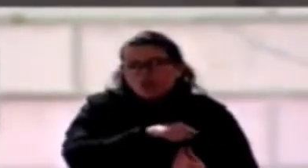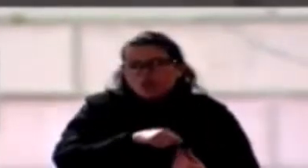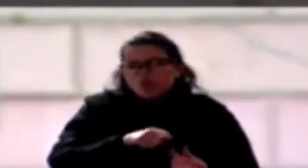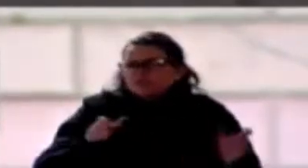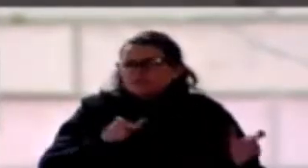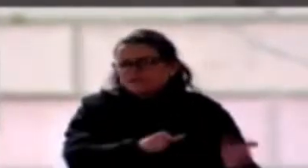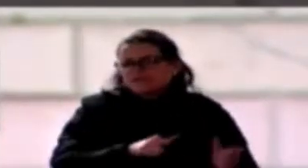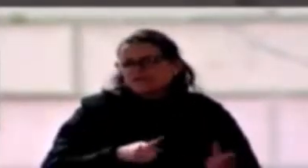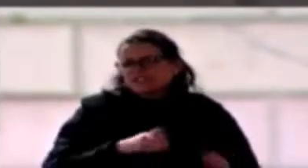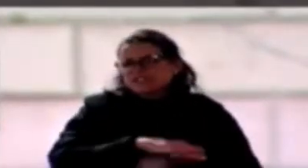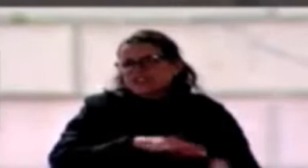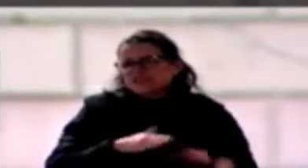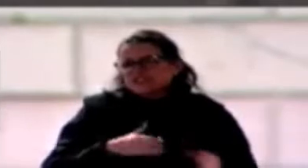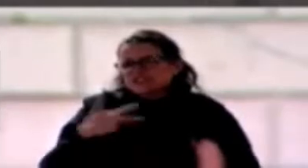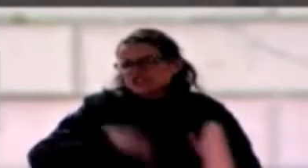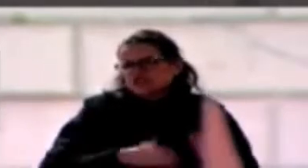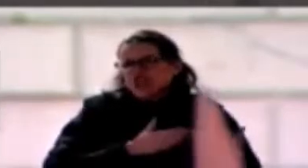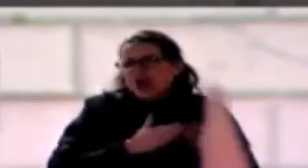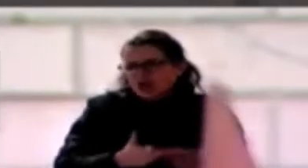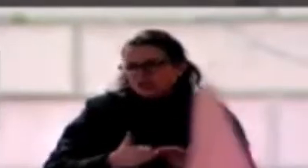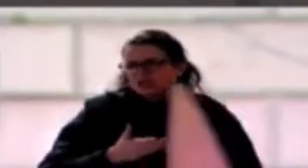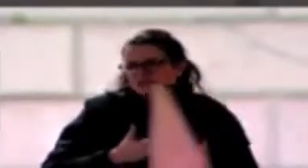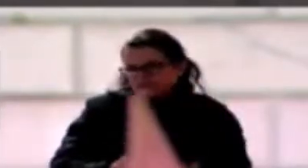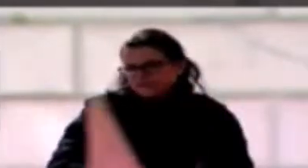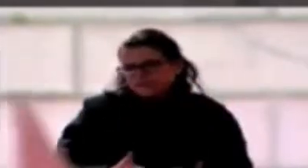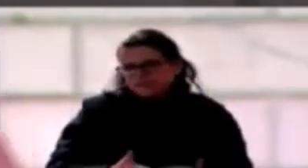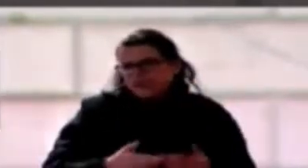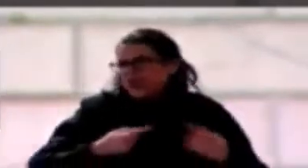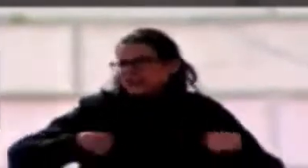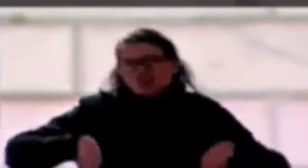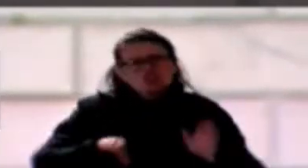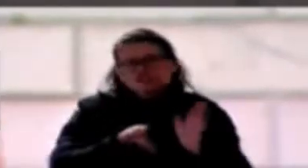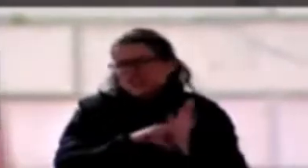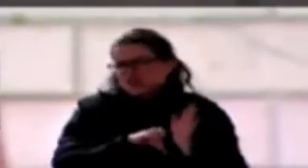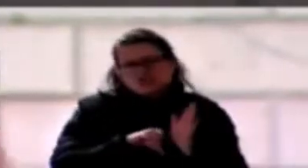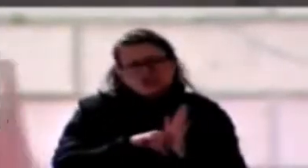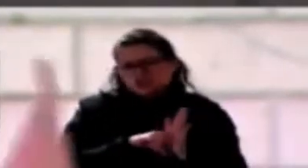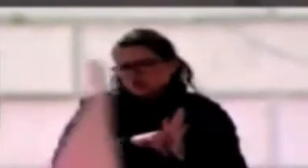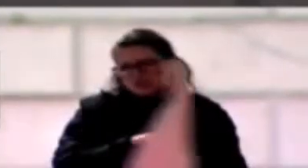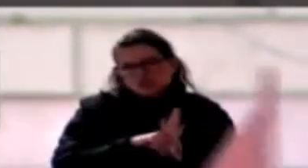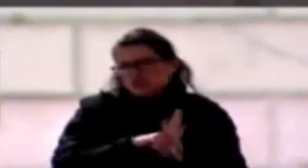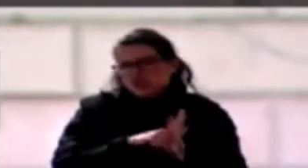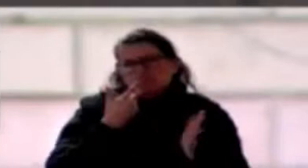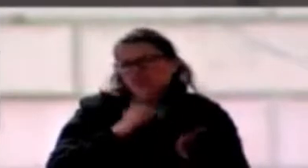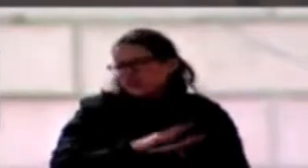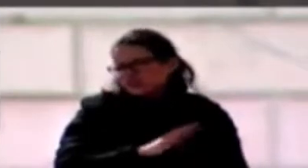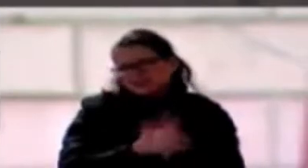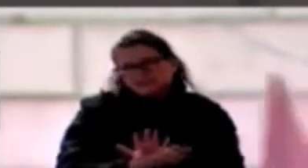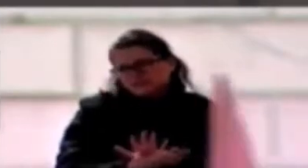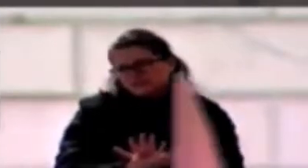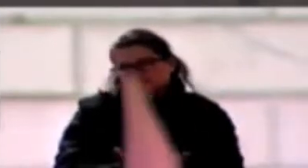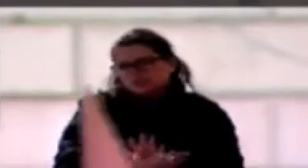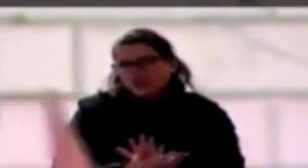addirittura per riformare la nostra Costituzione, per riformare la nostra legge elettorale,